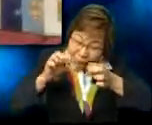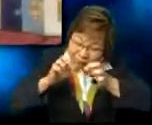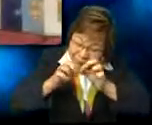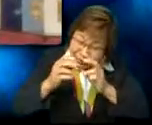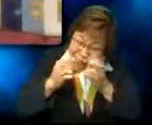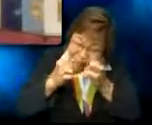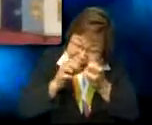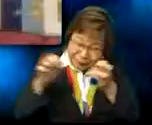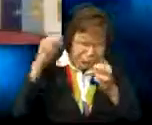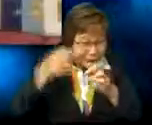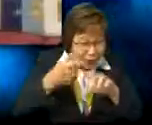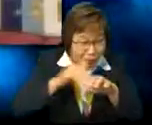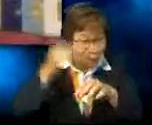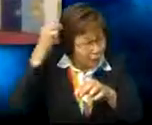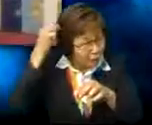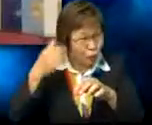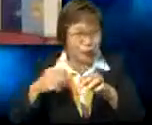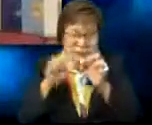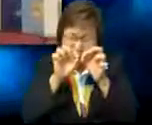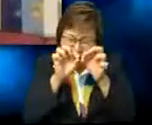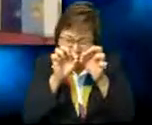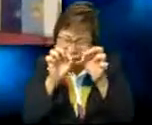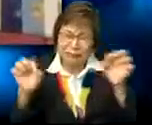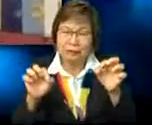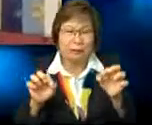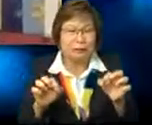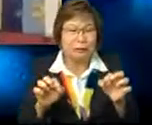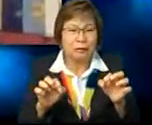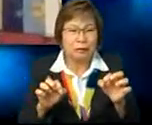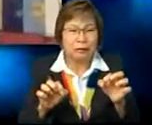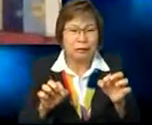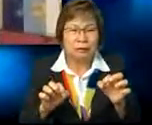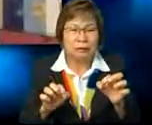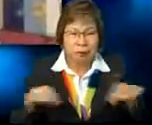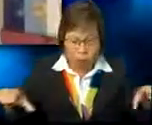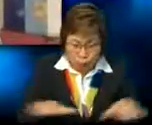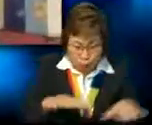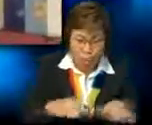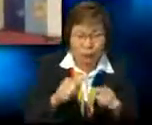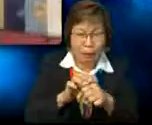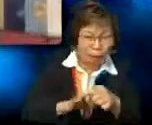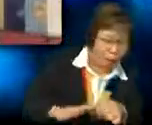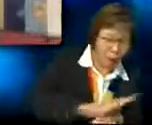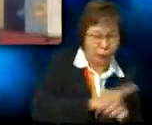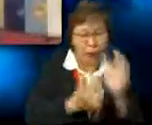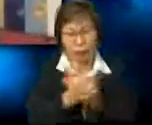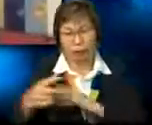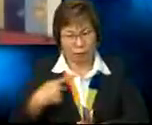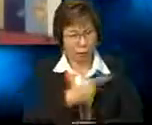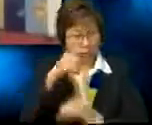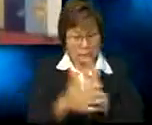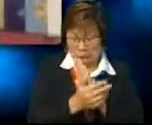sendiri ya. Bayangkan betapa kita melakukan dengan penuh kemahiran. Dan di sinilah di mana kita